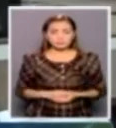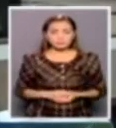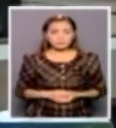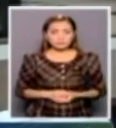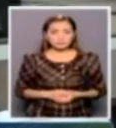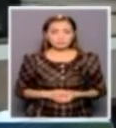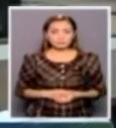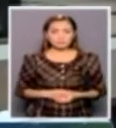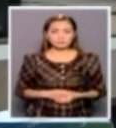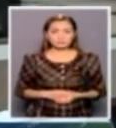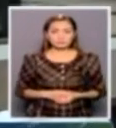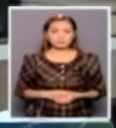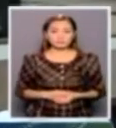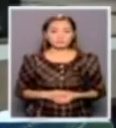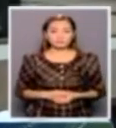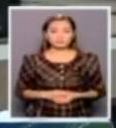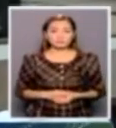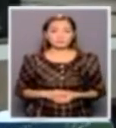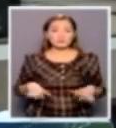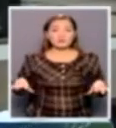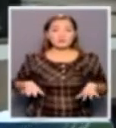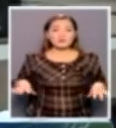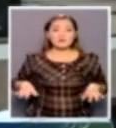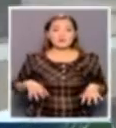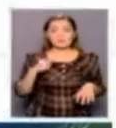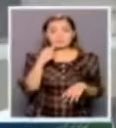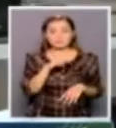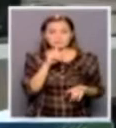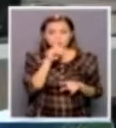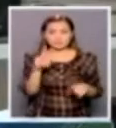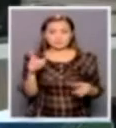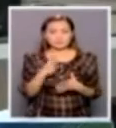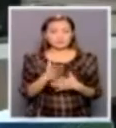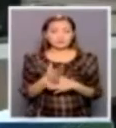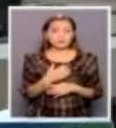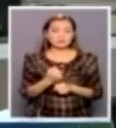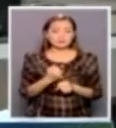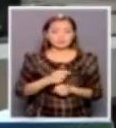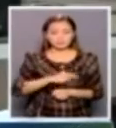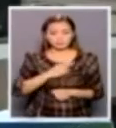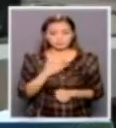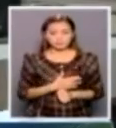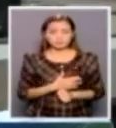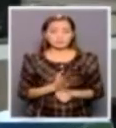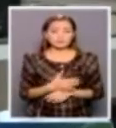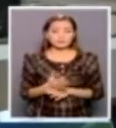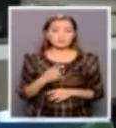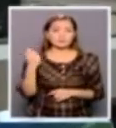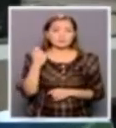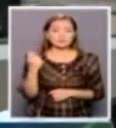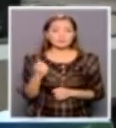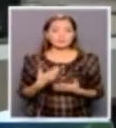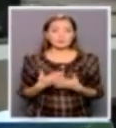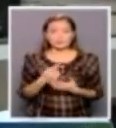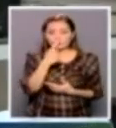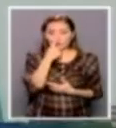жабы жылқысы бар, жабы тұқымдас жылқы өсіріледі. Балық шаруашылығы да бар бізде. Балық шаруашылығы